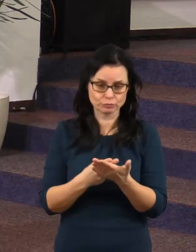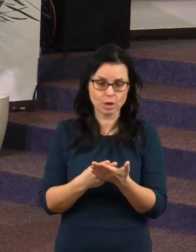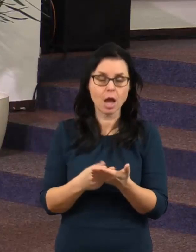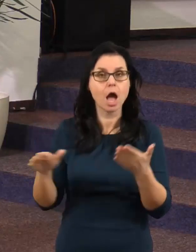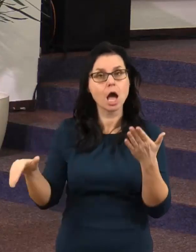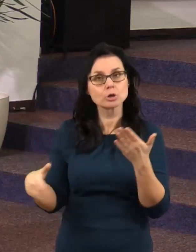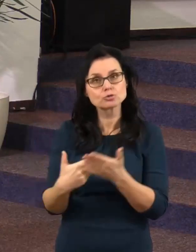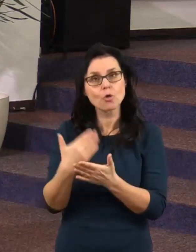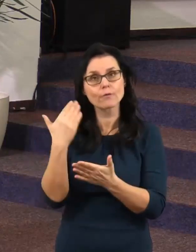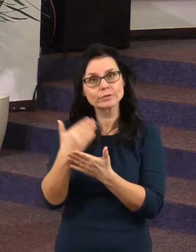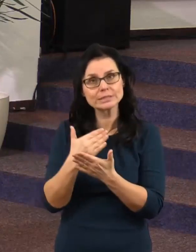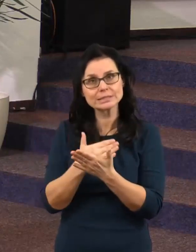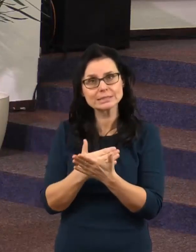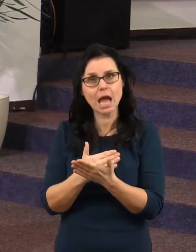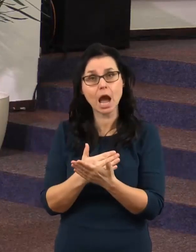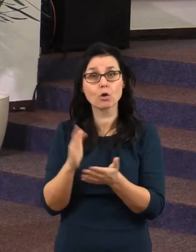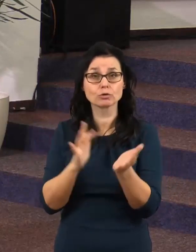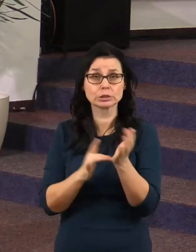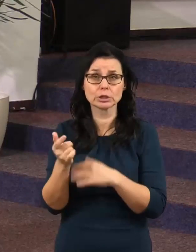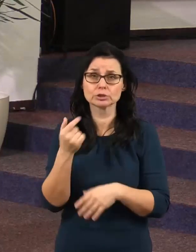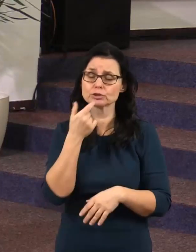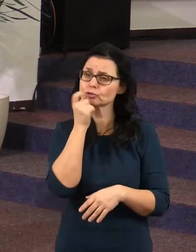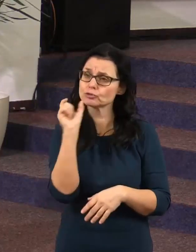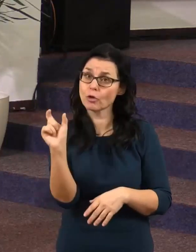tak často citoval.